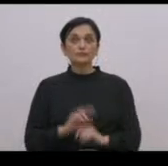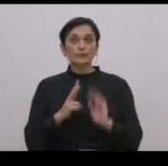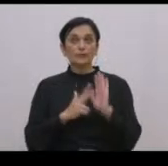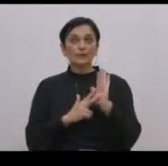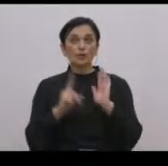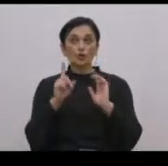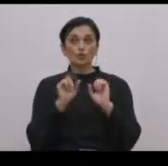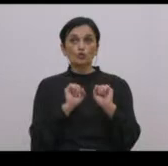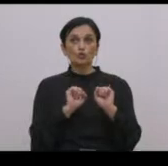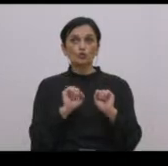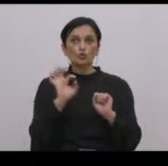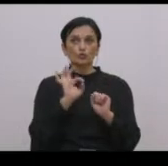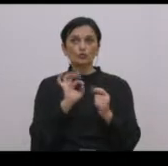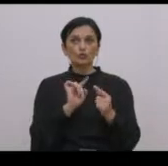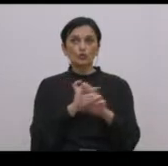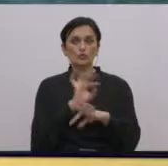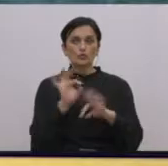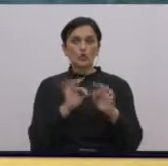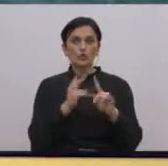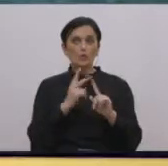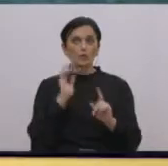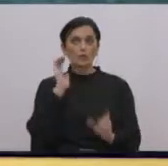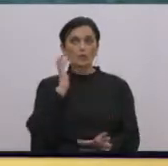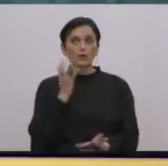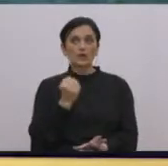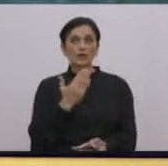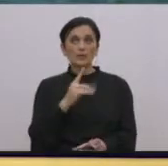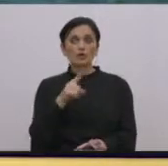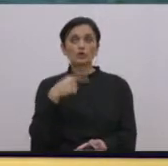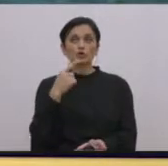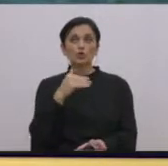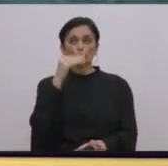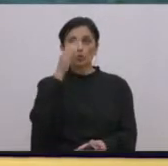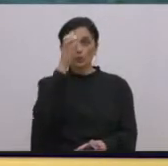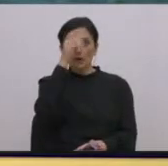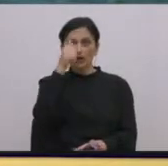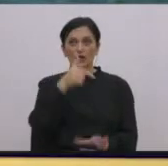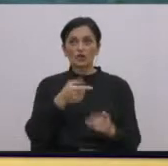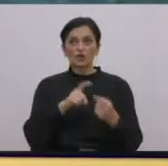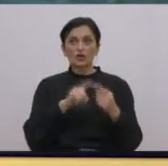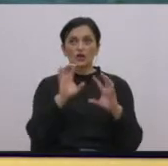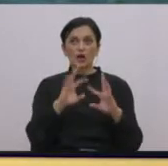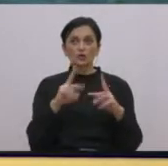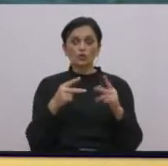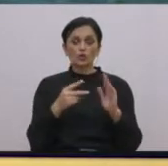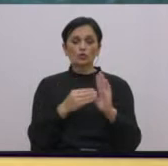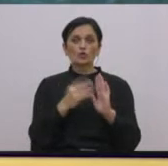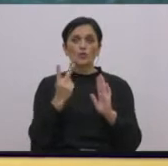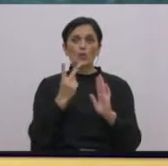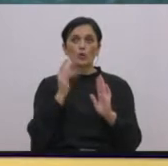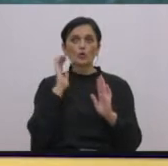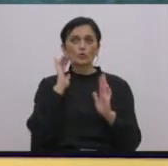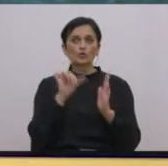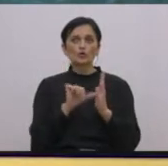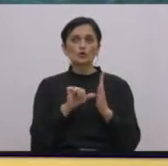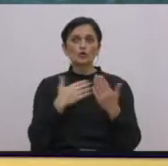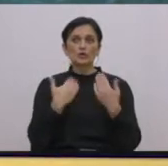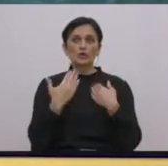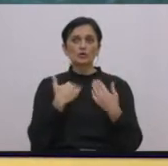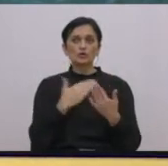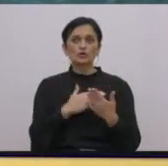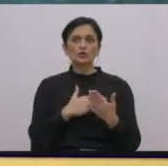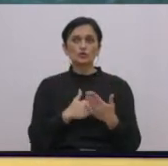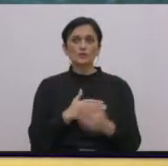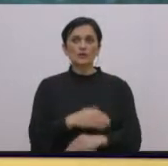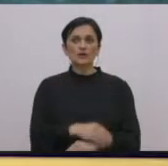Otrmoza Erti Mohle, Nulitina Amdegi, Projekti Meori Mosmenit, Mirebu. Shemdegi Umagrasi Gant, Lebi Shesahe, Kanoši Culeba, Meori Mosmenit, Tot Chato, Kentiskis Režim.